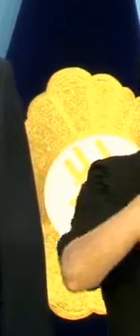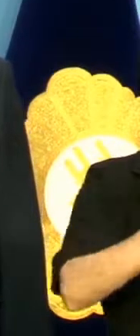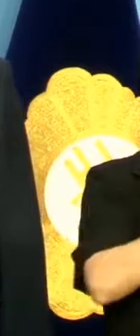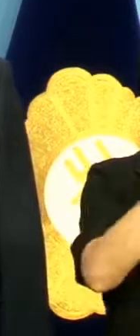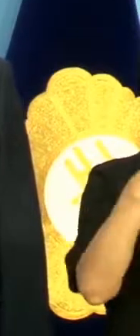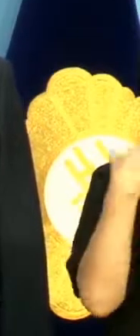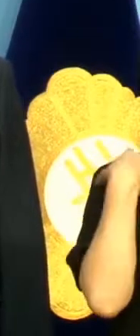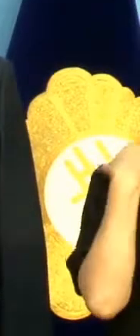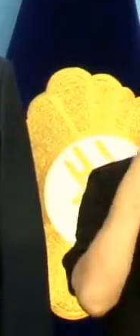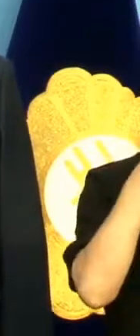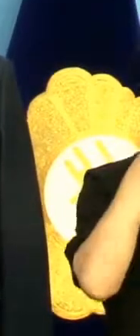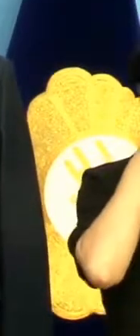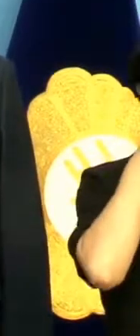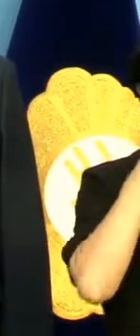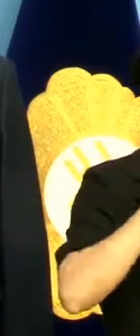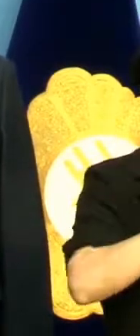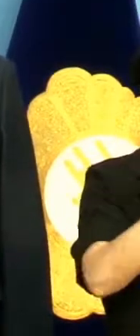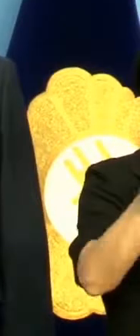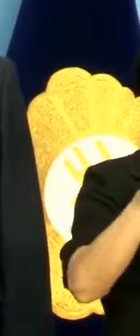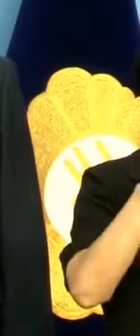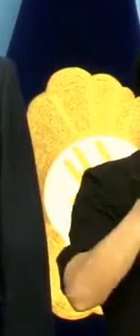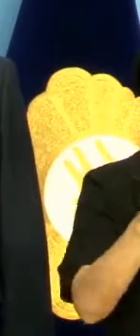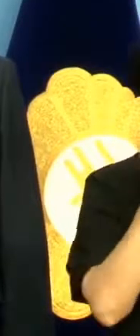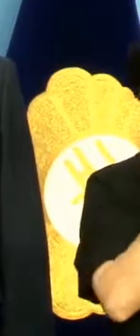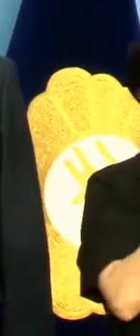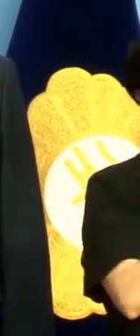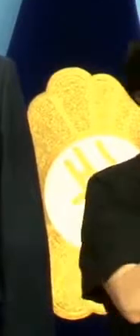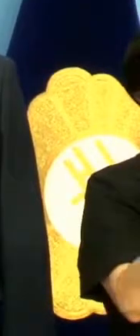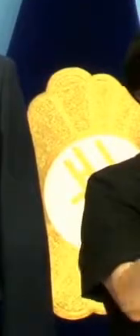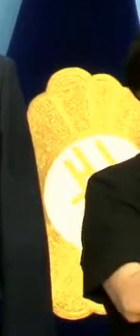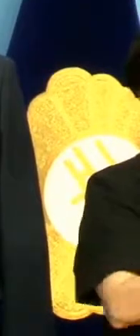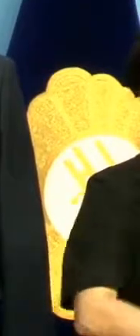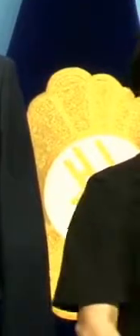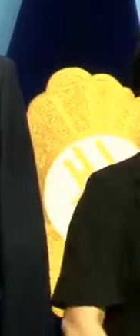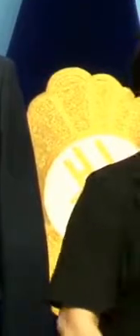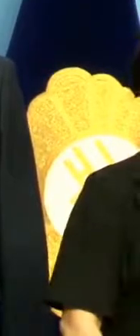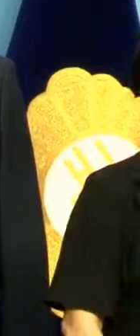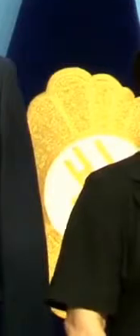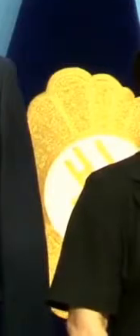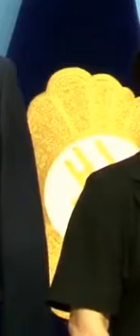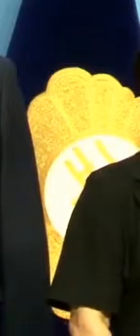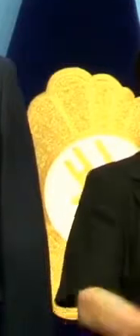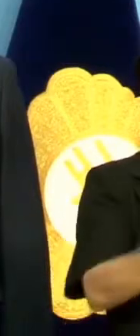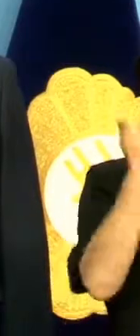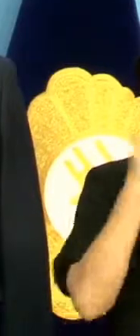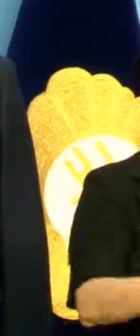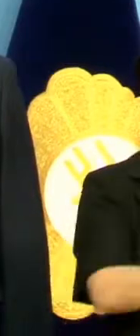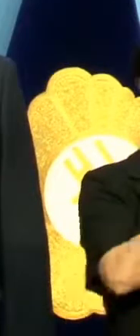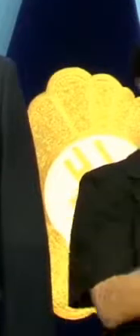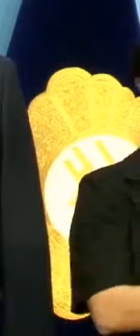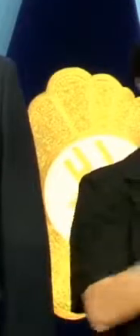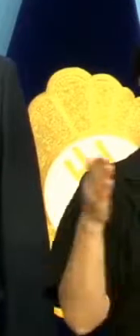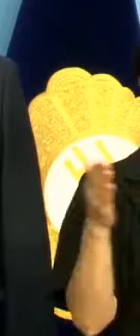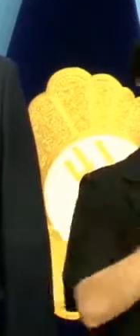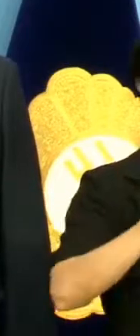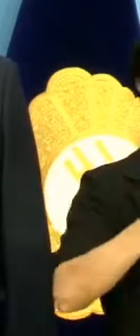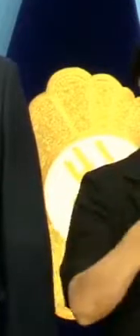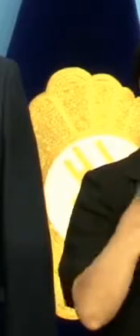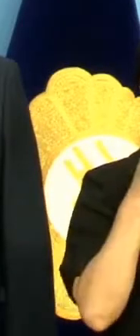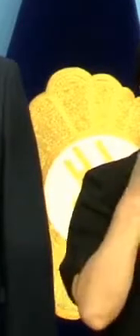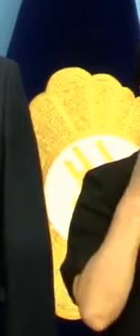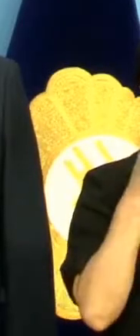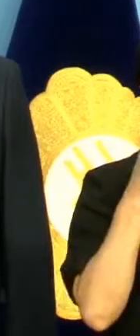역할을 회피하여 오늘의 사태에 이르렀습니다 지난 8월부터 국민의 힘